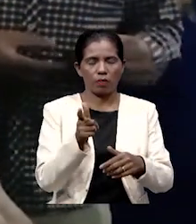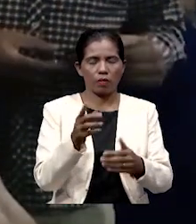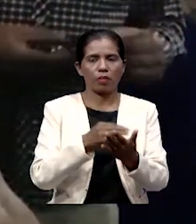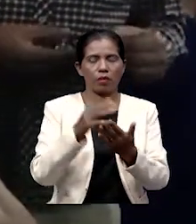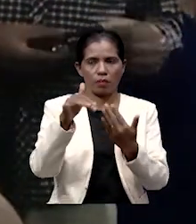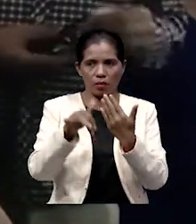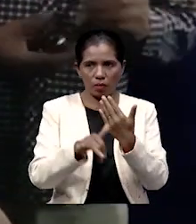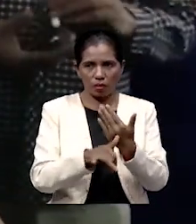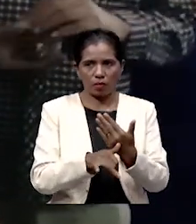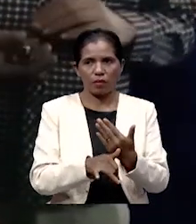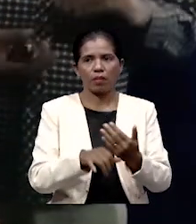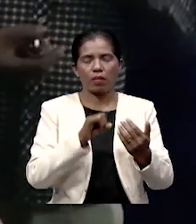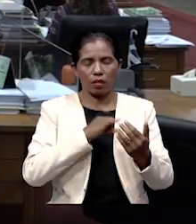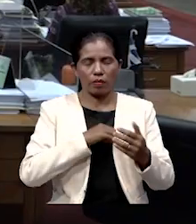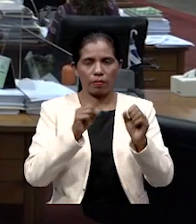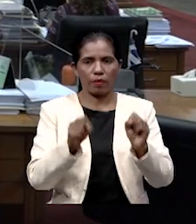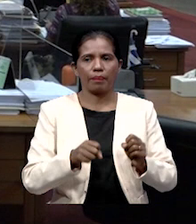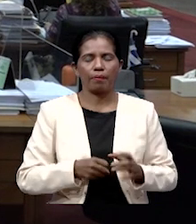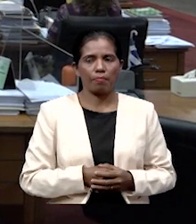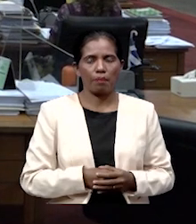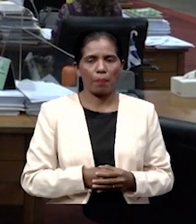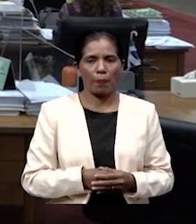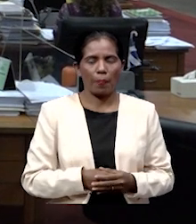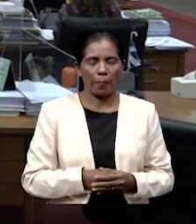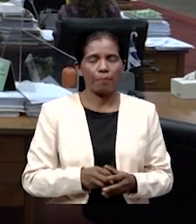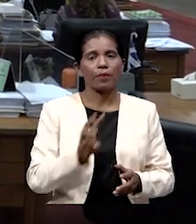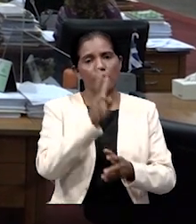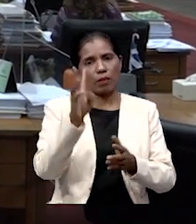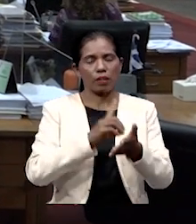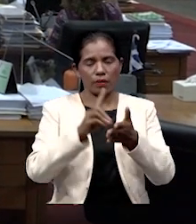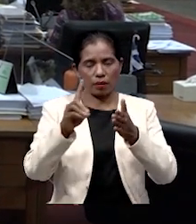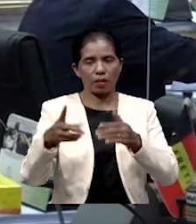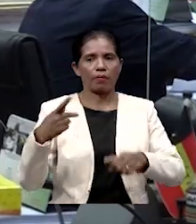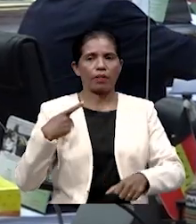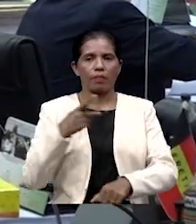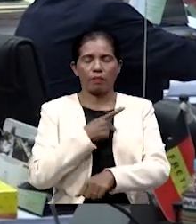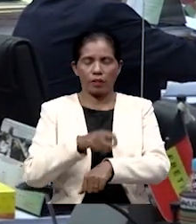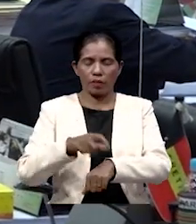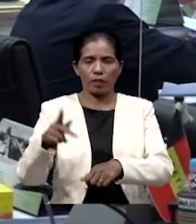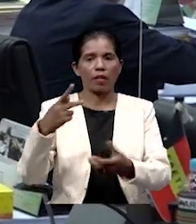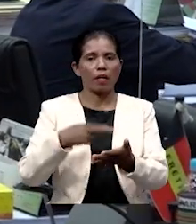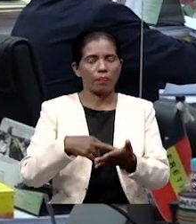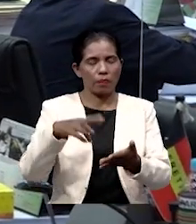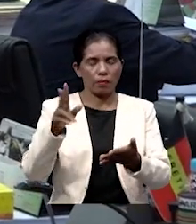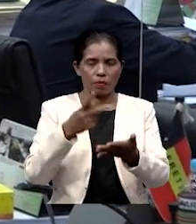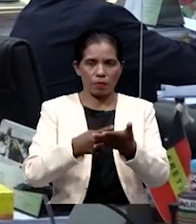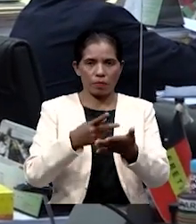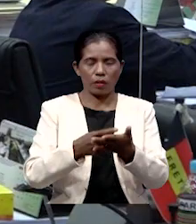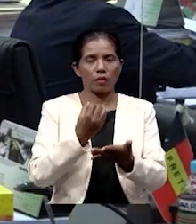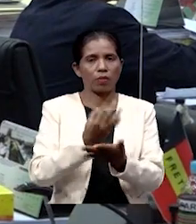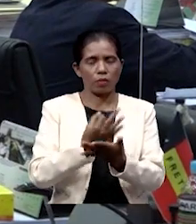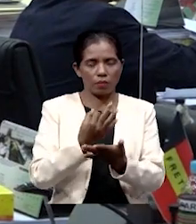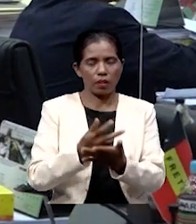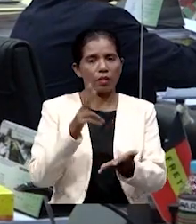ano kami mengkawi kompetensi. Dia quarta semana ne, Parlamento Nacional aprova proposta orçamento